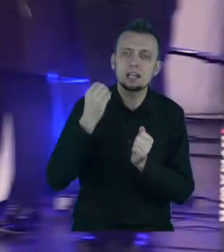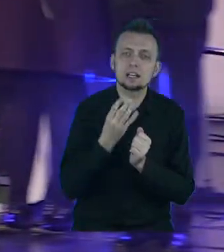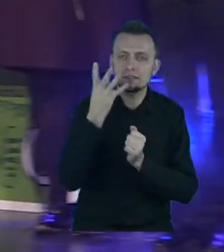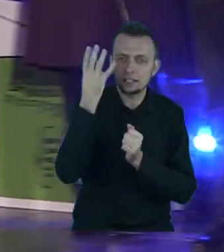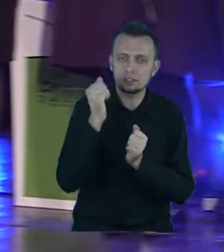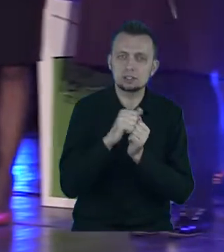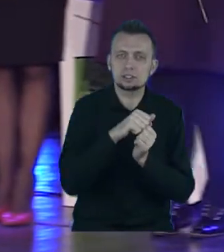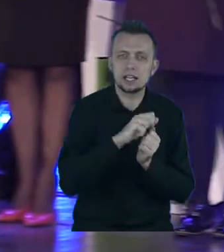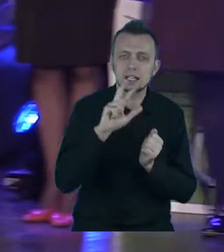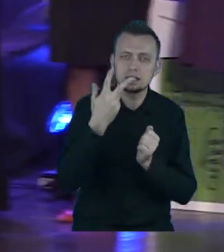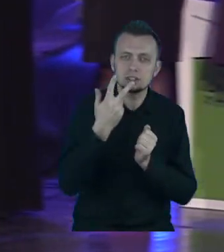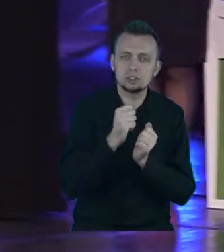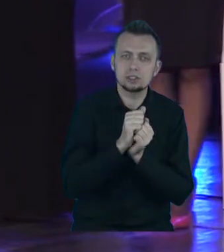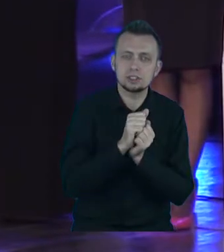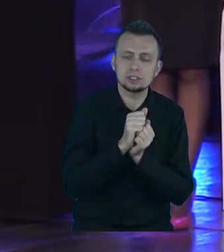Zakroczymia.